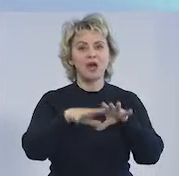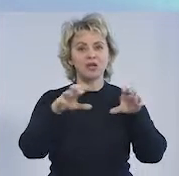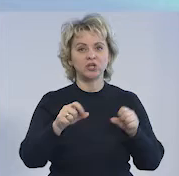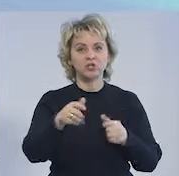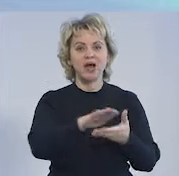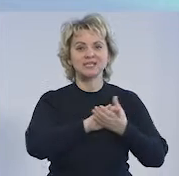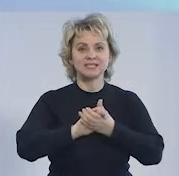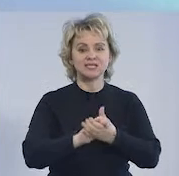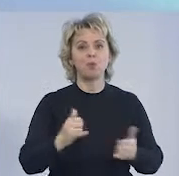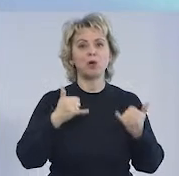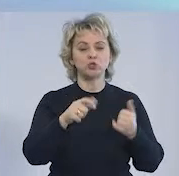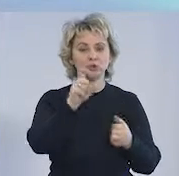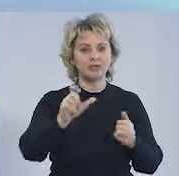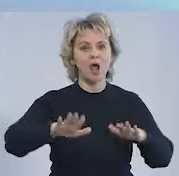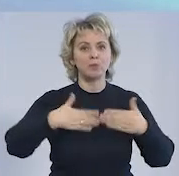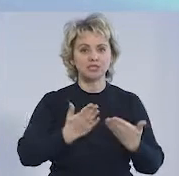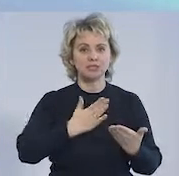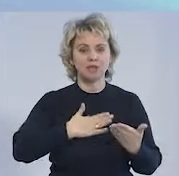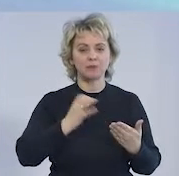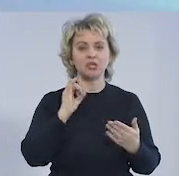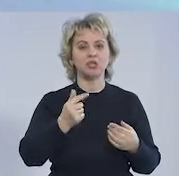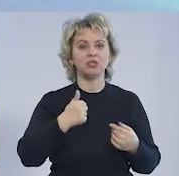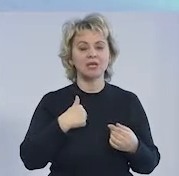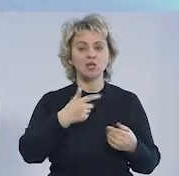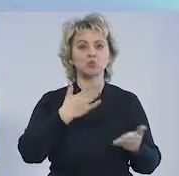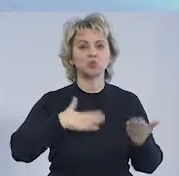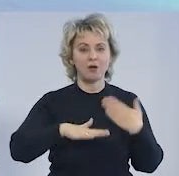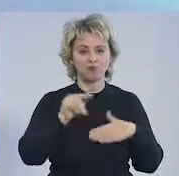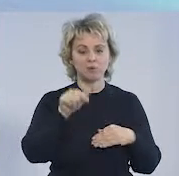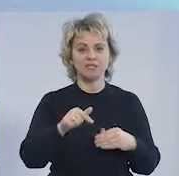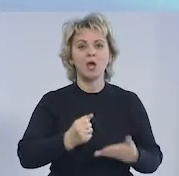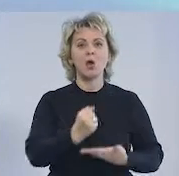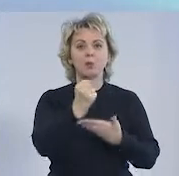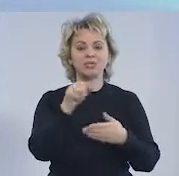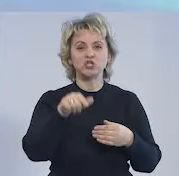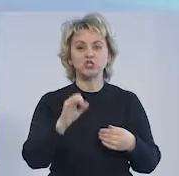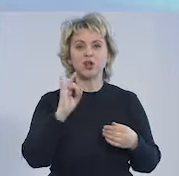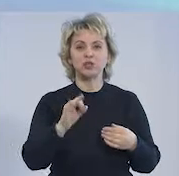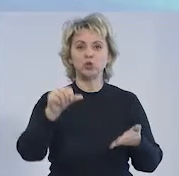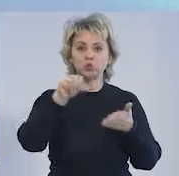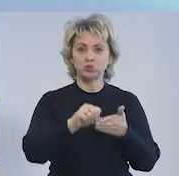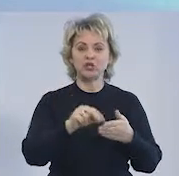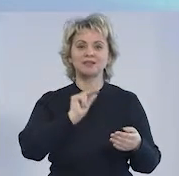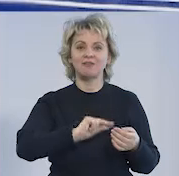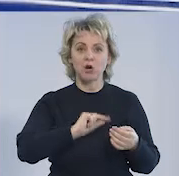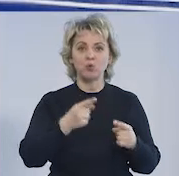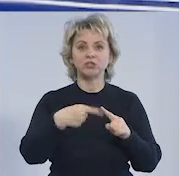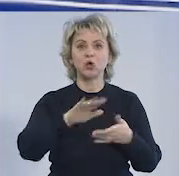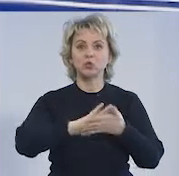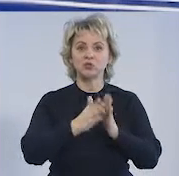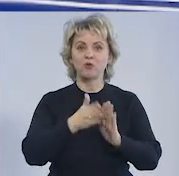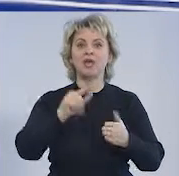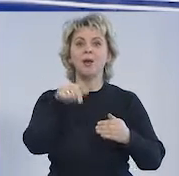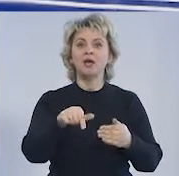организация «Ассоциация почетных граждан» обратилась ко мне, и я с удовольствием поддержал и участвовал в разработке условий